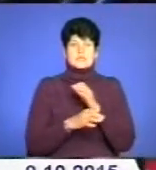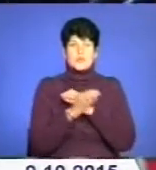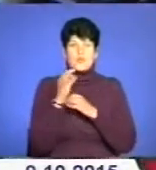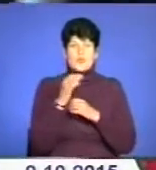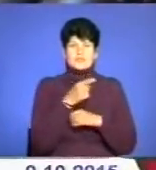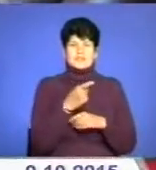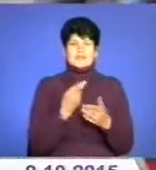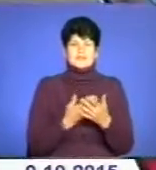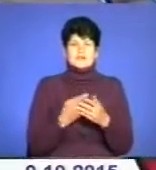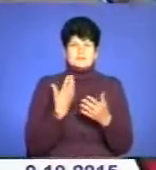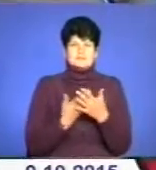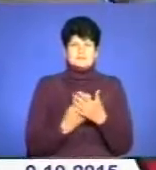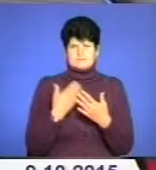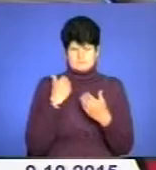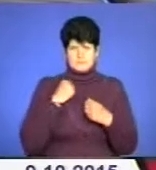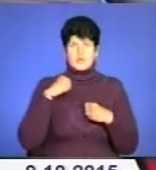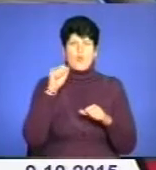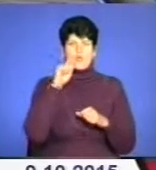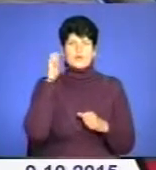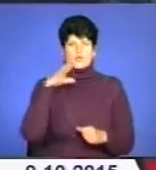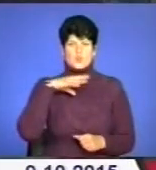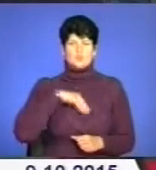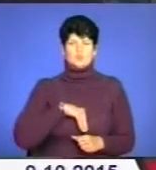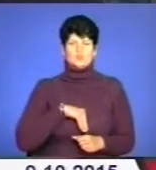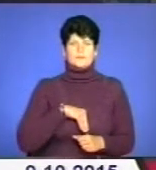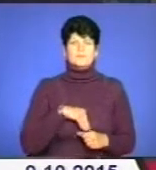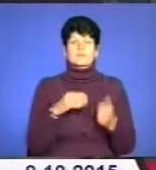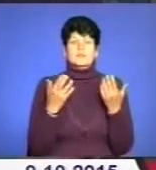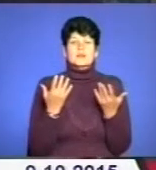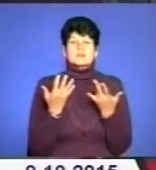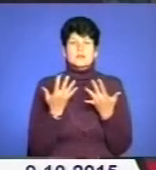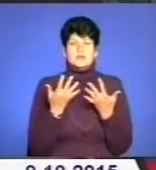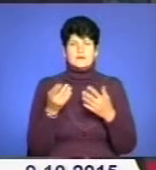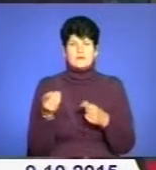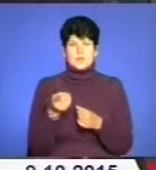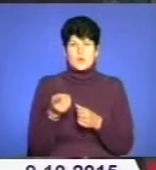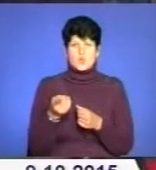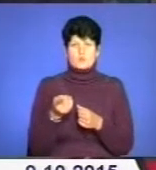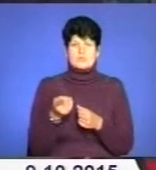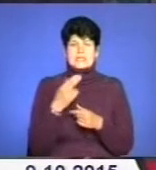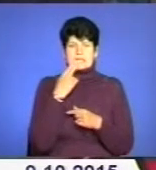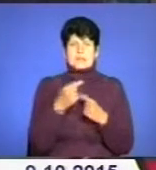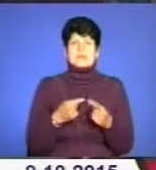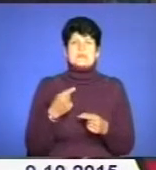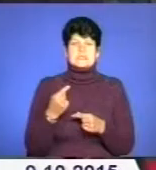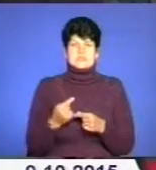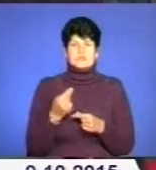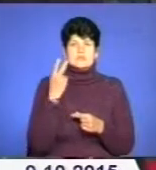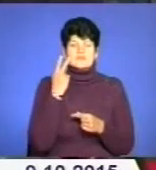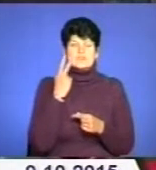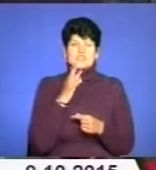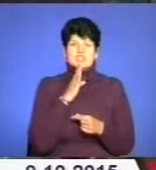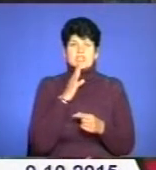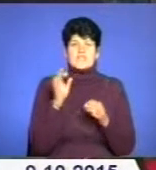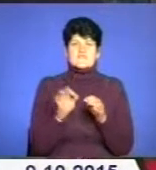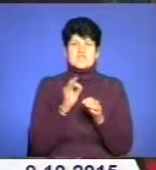це символ перемоги та українського духу. Оскільки в Тернополі традиційно завжди жінки